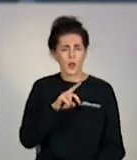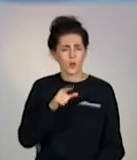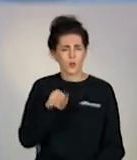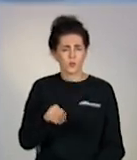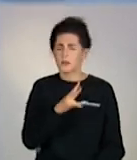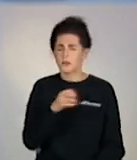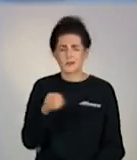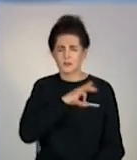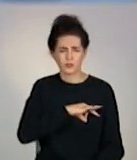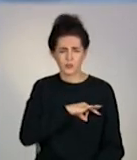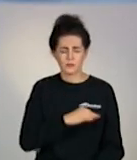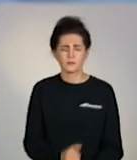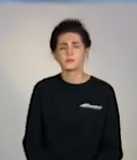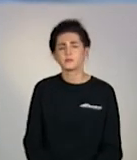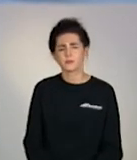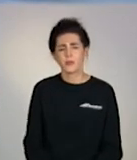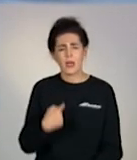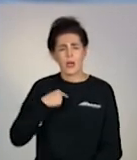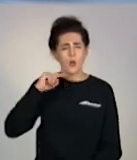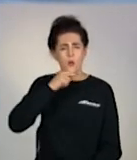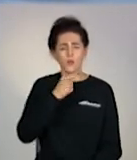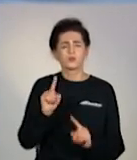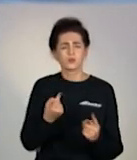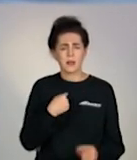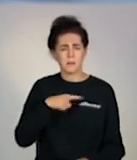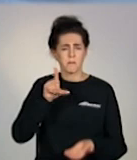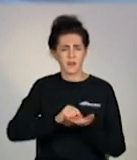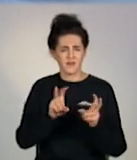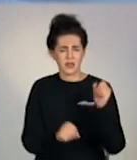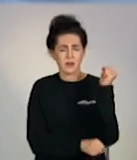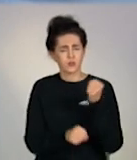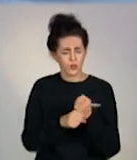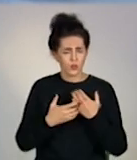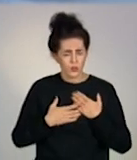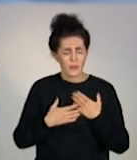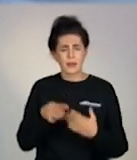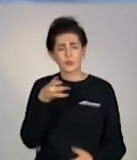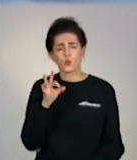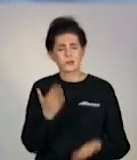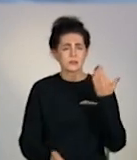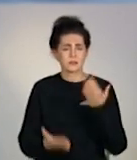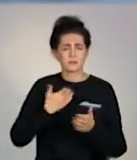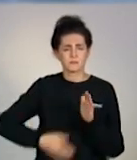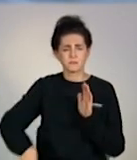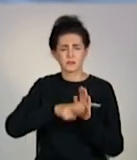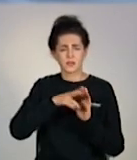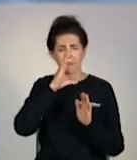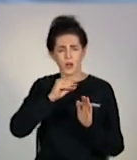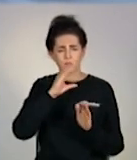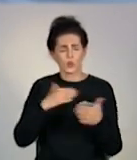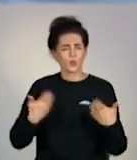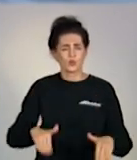діє. Я економлю, тому що я пенсіонер, робочий пенсіонер. Ну, якщо я сажусь в маршрутку, я ж вже